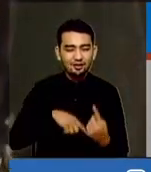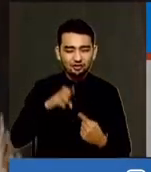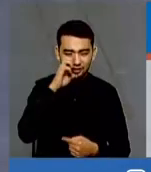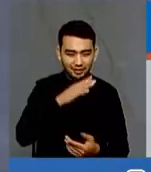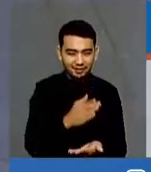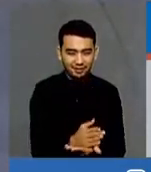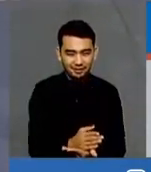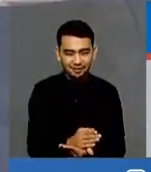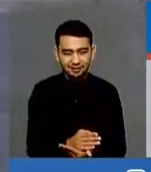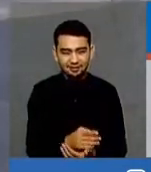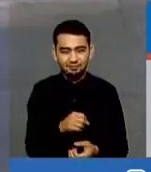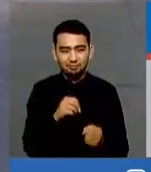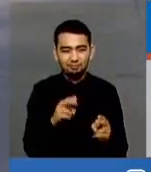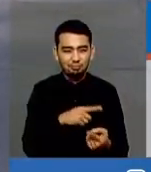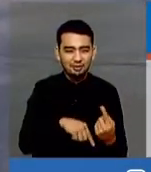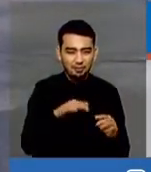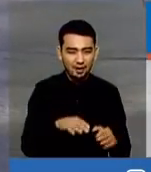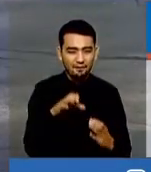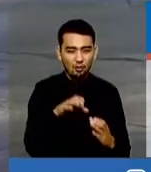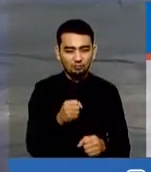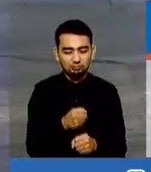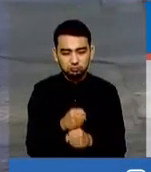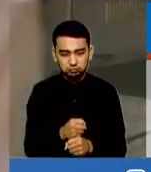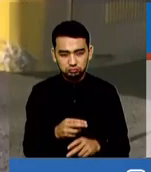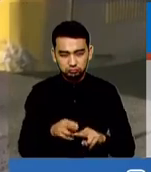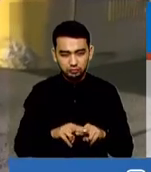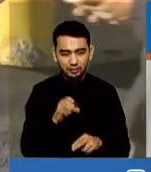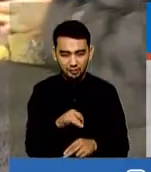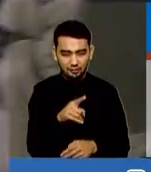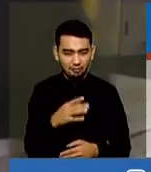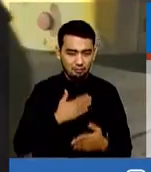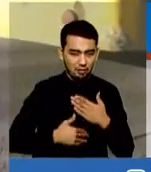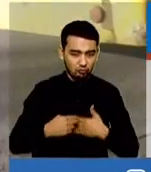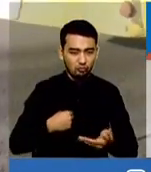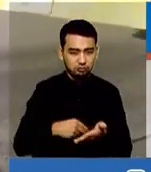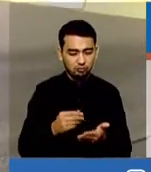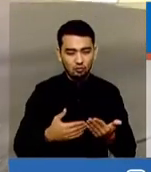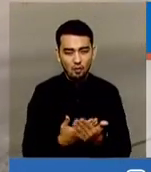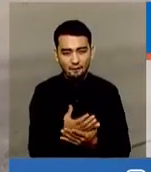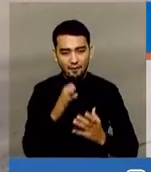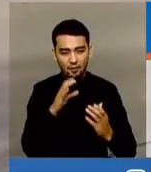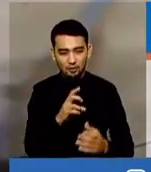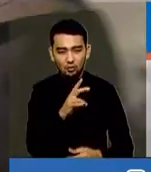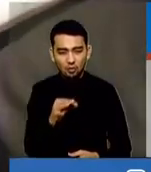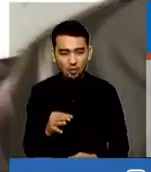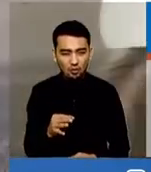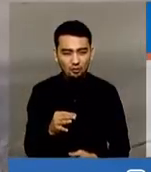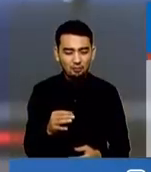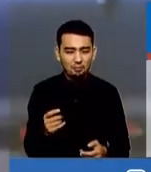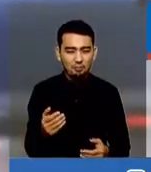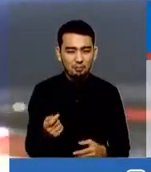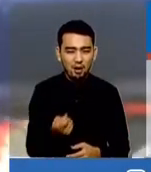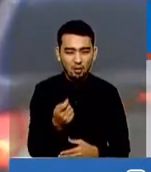есть отечественные предприятия по производству автобусов. Перевозчики говорят, они бы и рады закупить новые автобусы, но мало мер